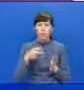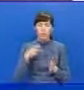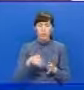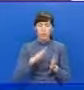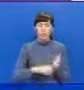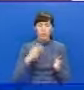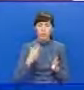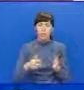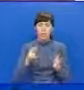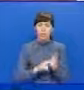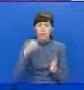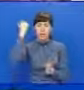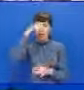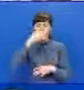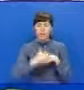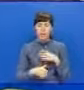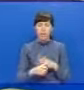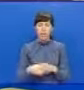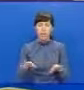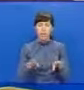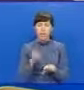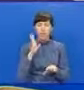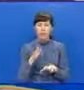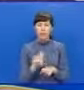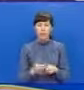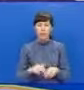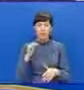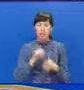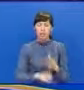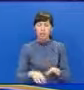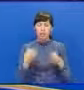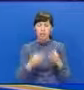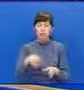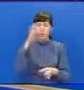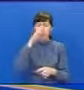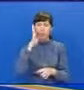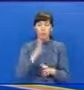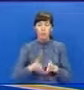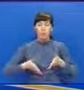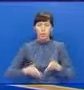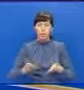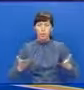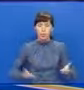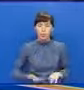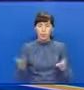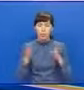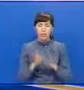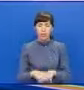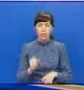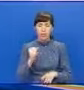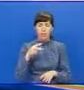1930-1938 жылдар аралығындағы нәубетке сәйкес келеді. Сол себепті тәуелсіз мемлекет болу жолында өмірін сарп еткен